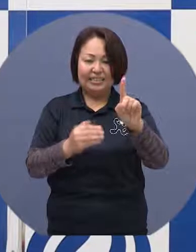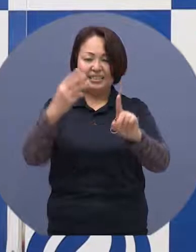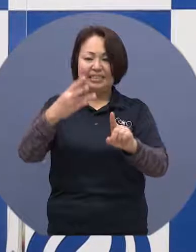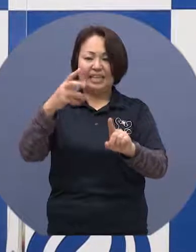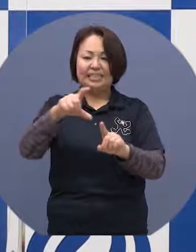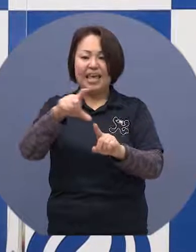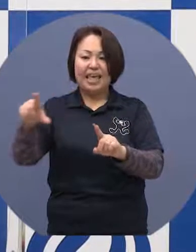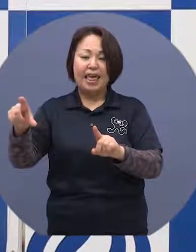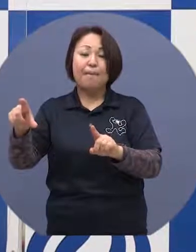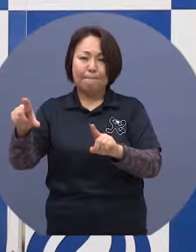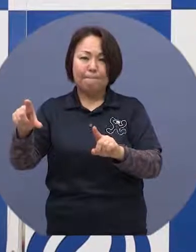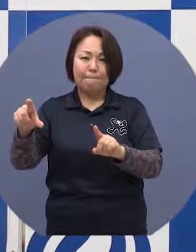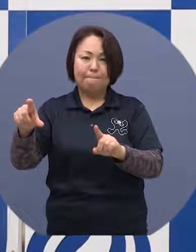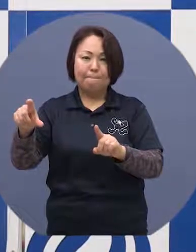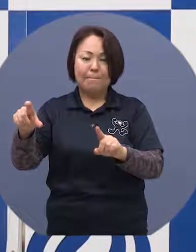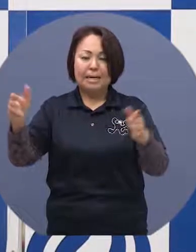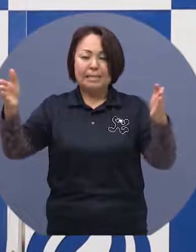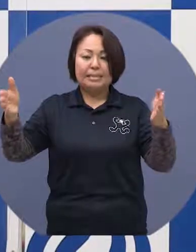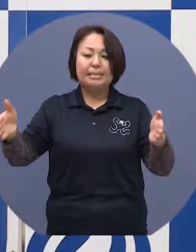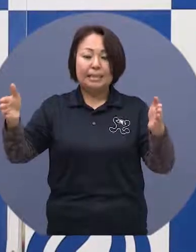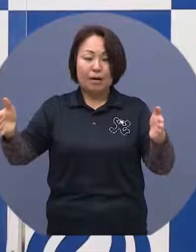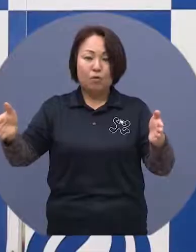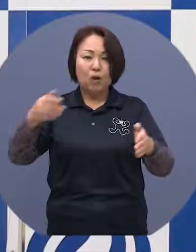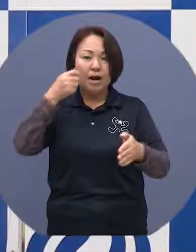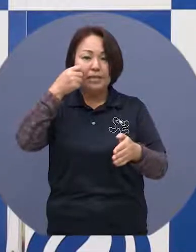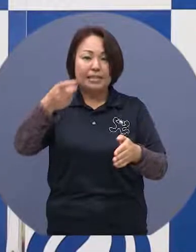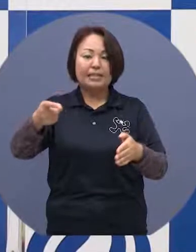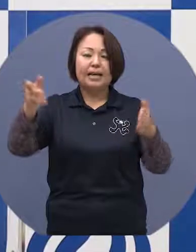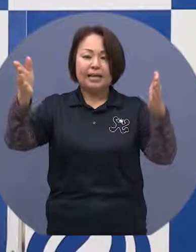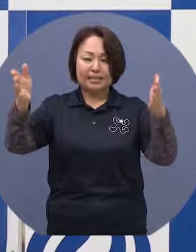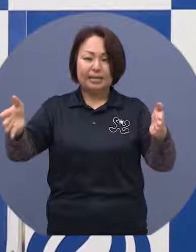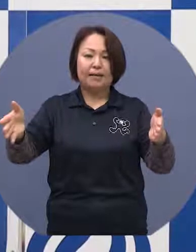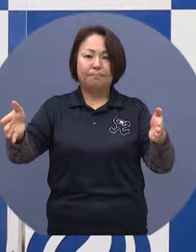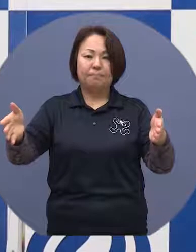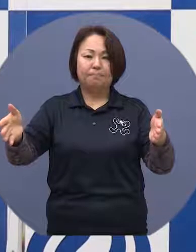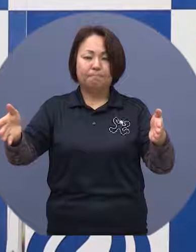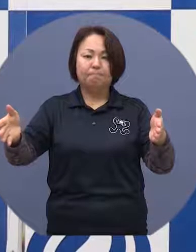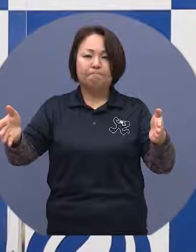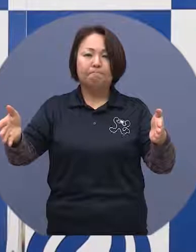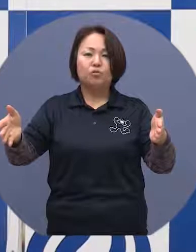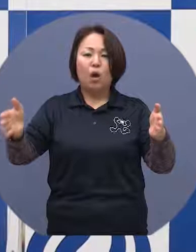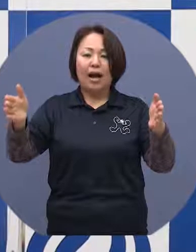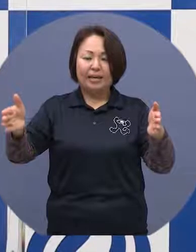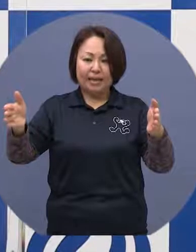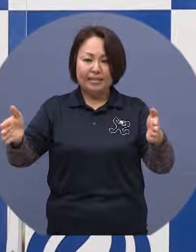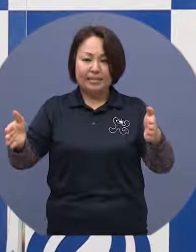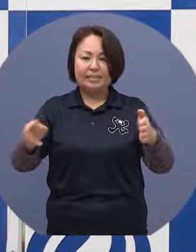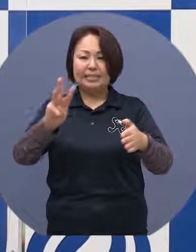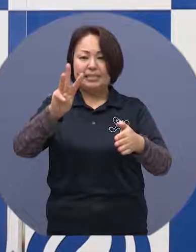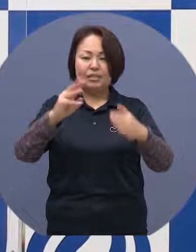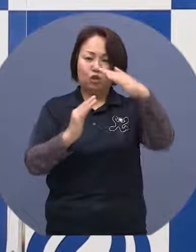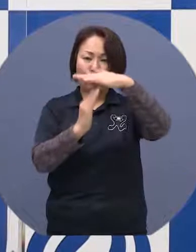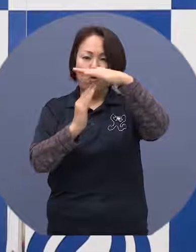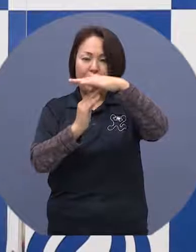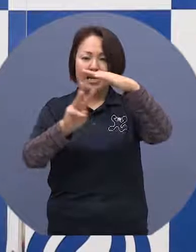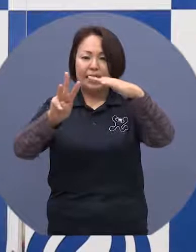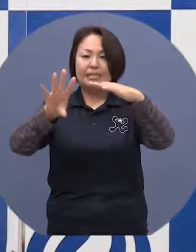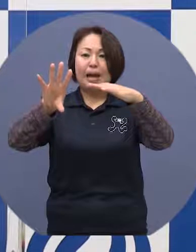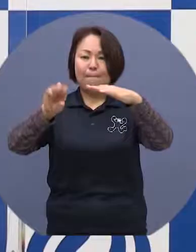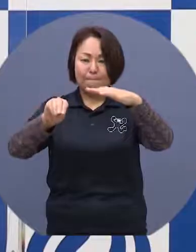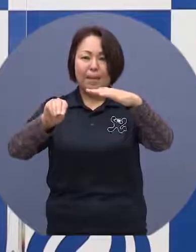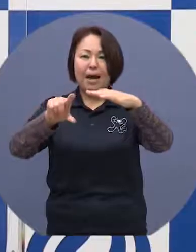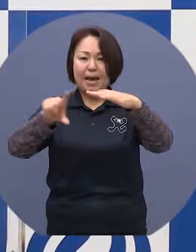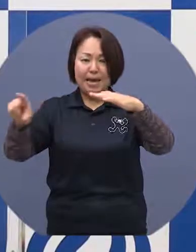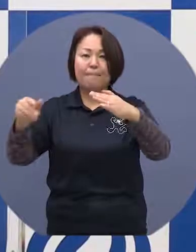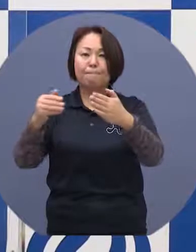期間は1ヶ月なんですが機関全体では3万円相当までポイントを付与するというもの